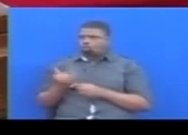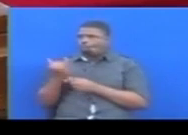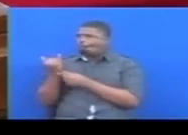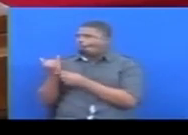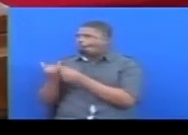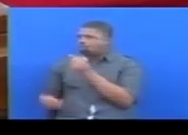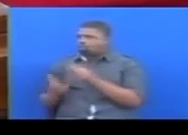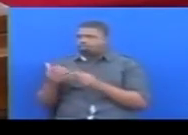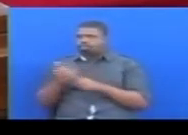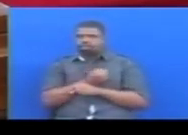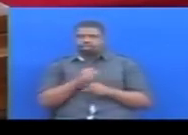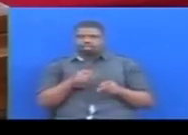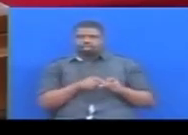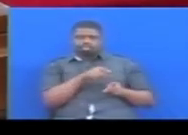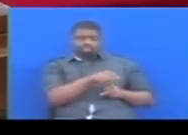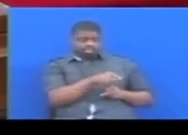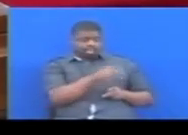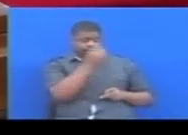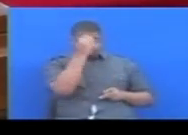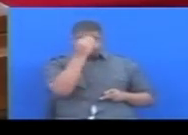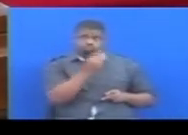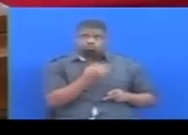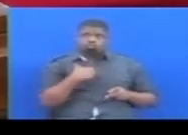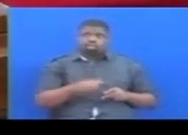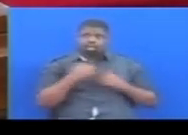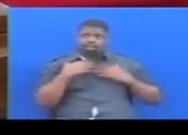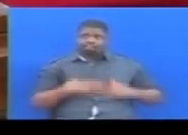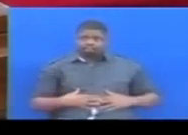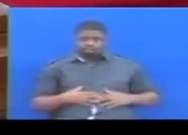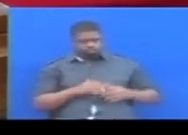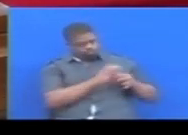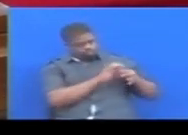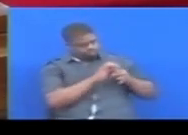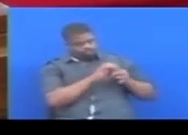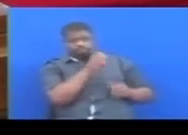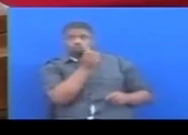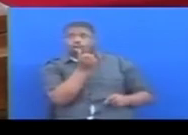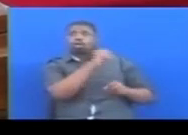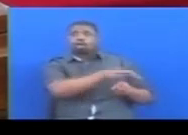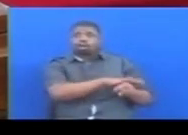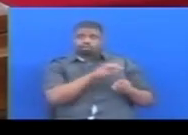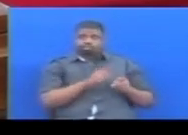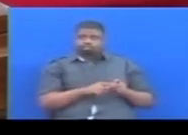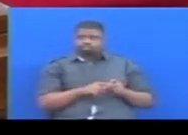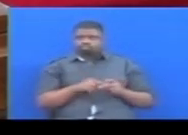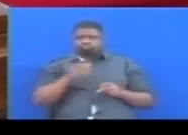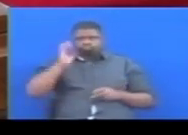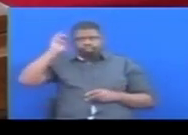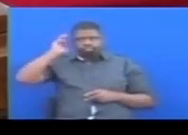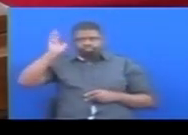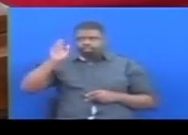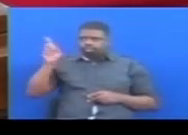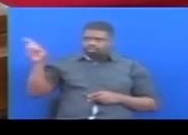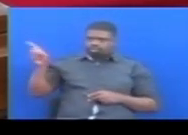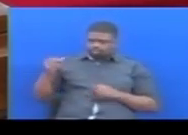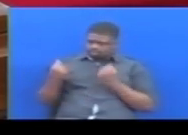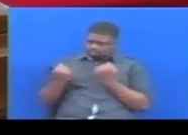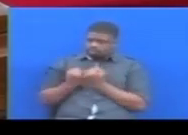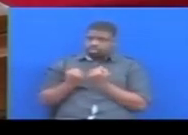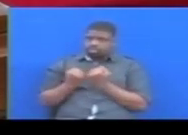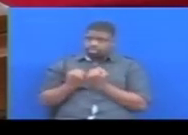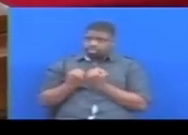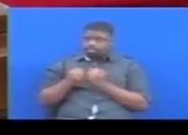wa elimu hii, Wizara ya Afya, Maendeleo ya Jamii, Jinsia, Wazee na Watoto kwa kushirikiana na wataalamu wa Hospitali ya Taifa Muhimbili imetengeneza mtaala